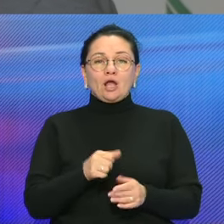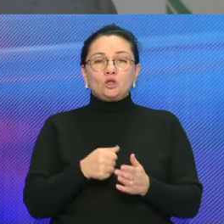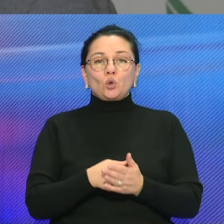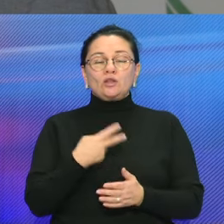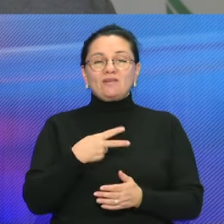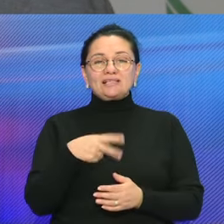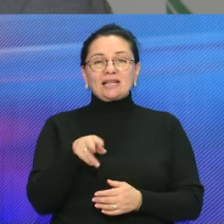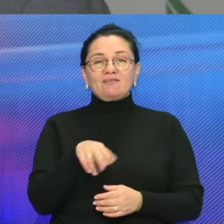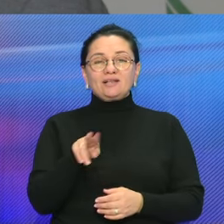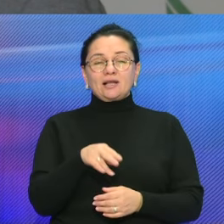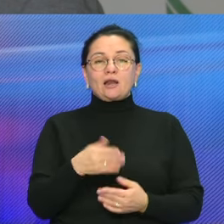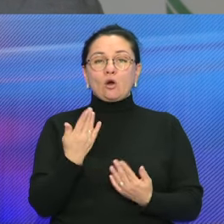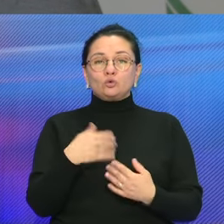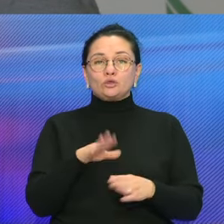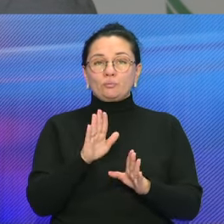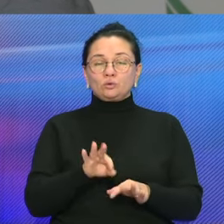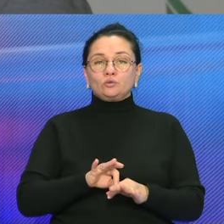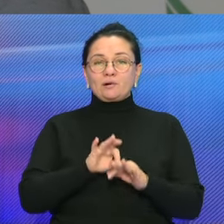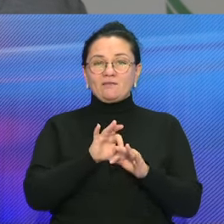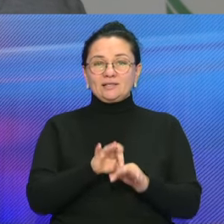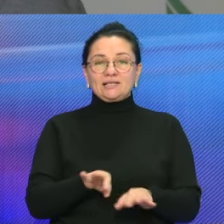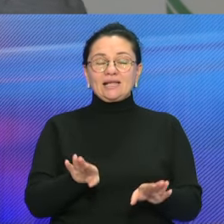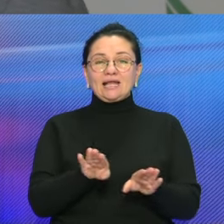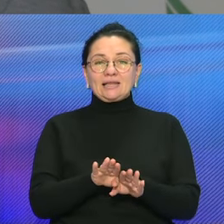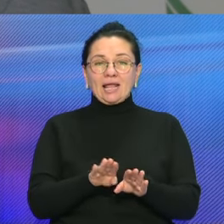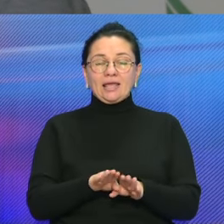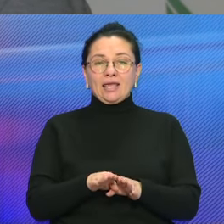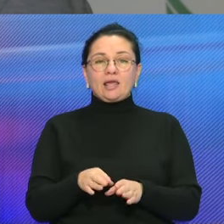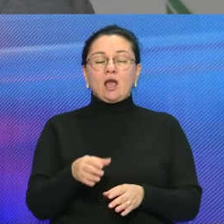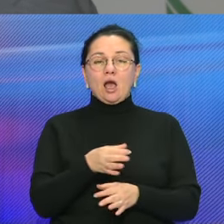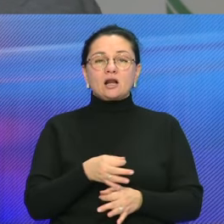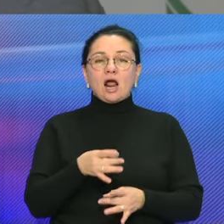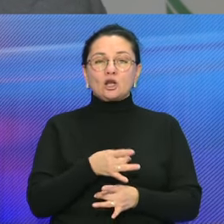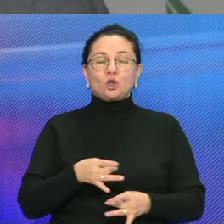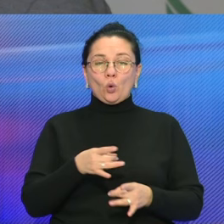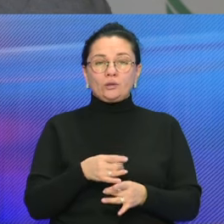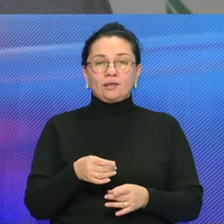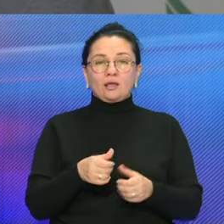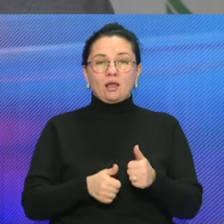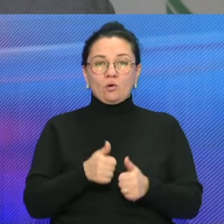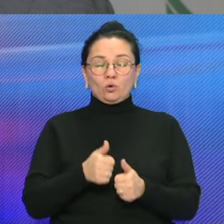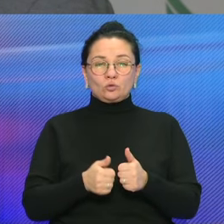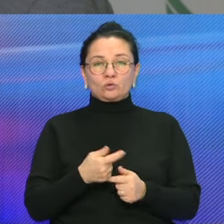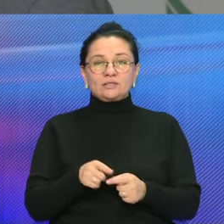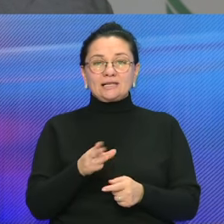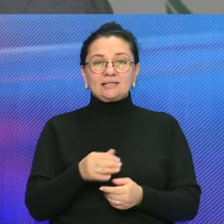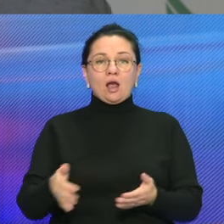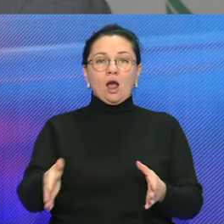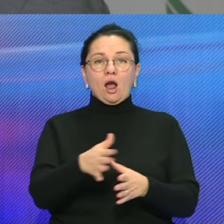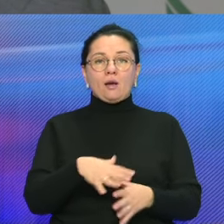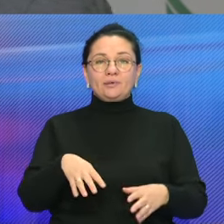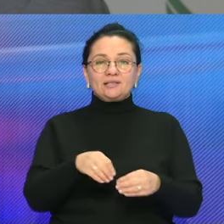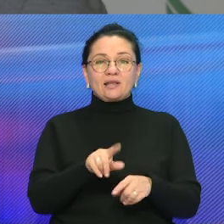20 декабря у нас пройдут в этом году такие зональные туры, где мы объединяем несколько районов, такие в